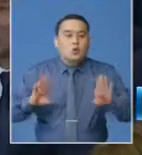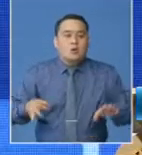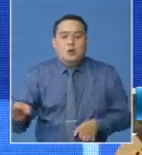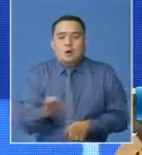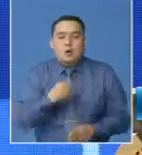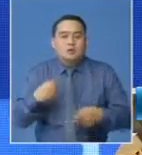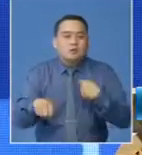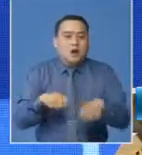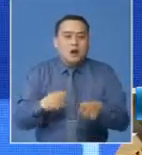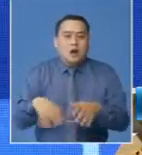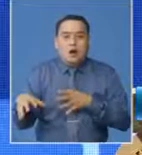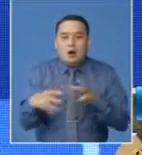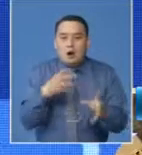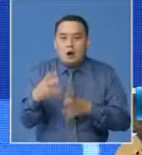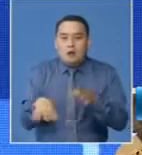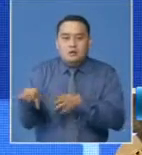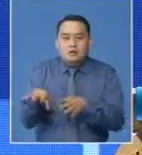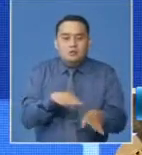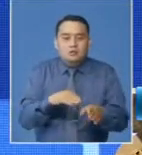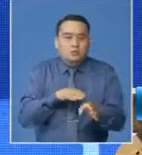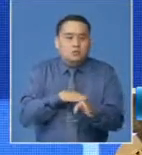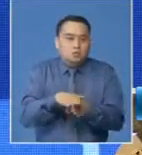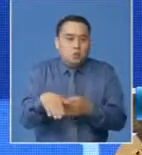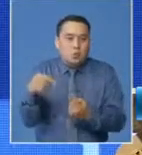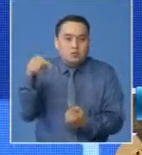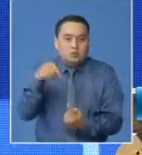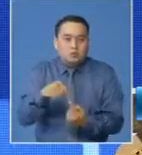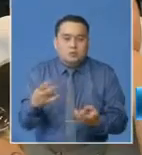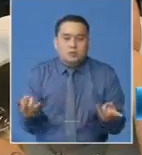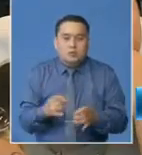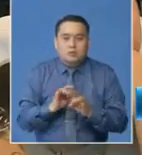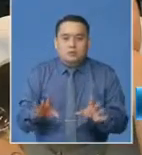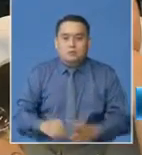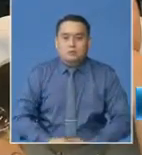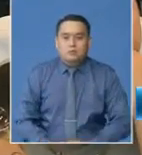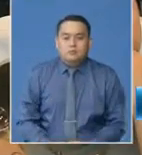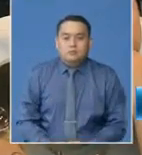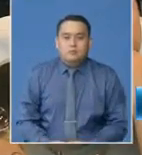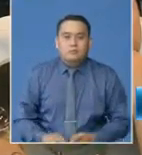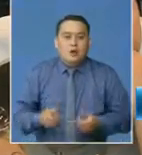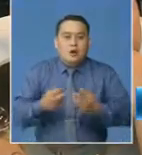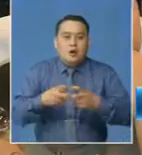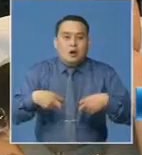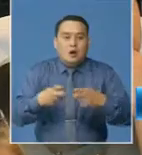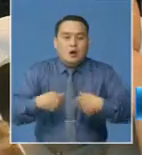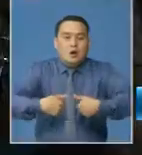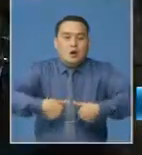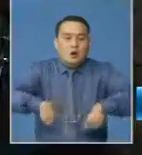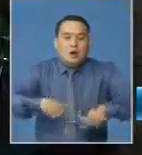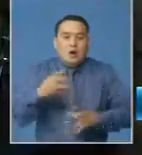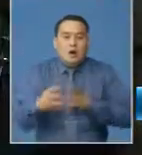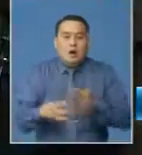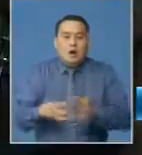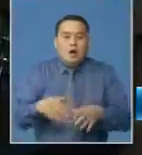облыстағы тауарлардың халықаралық стандарттарға толықтай сай екенін көрсетеді. Сараптамалық комиссияның қорытындысы бойынша халыққа